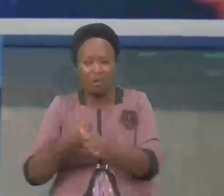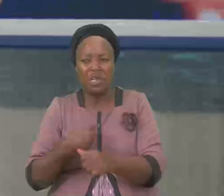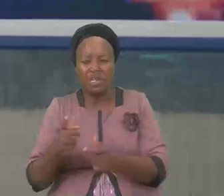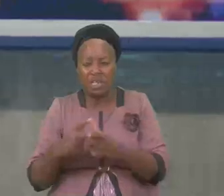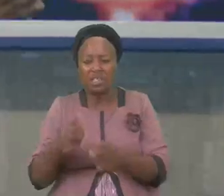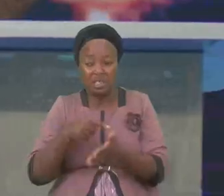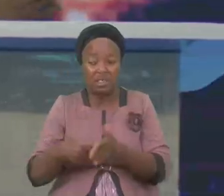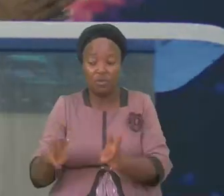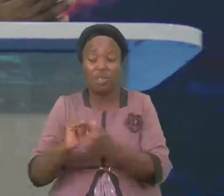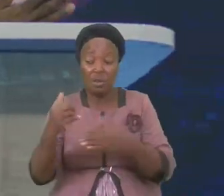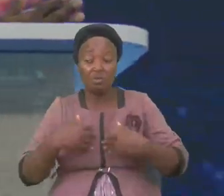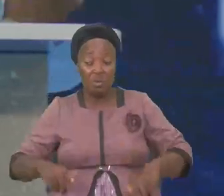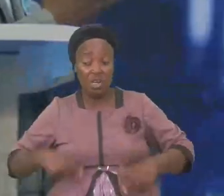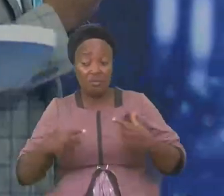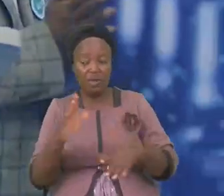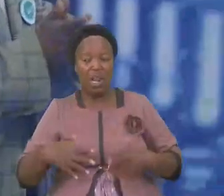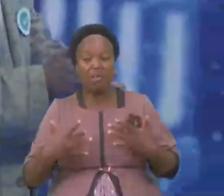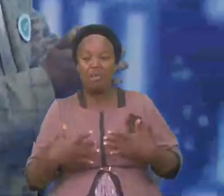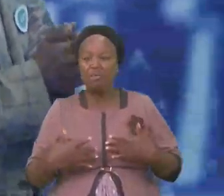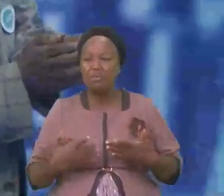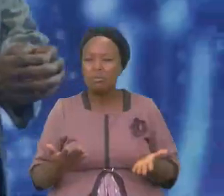vie que vous devez suivre.